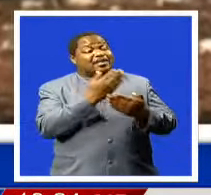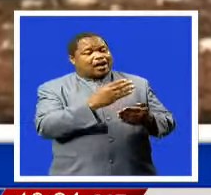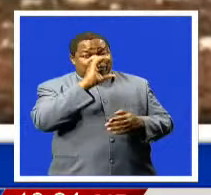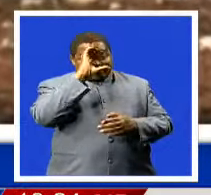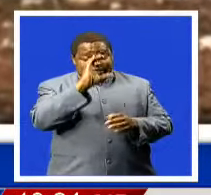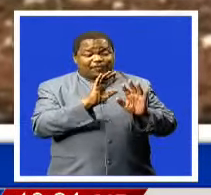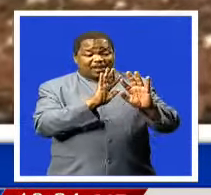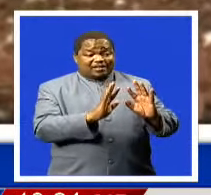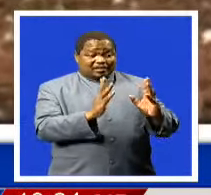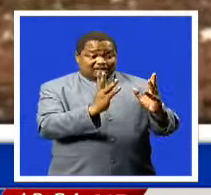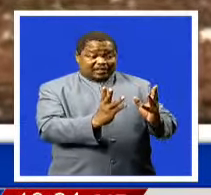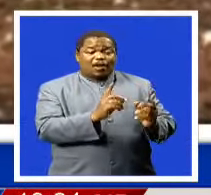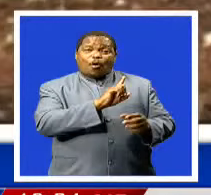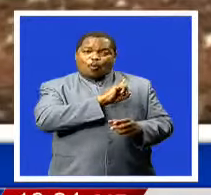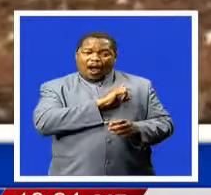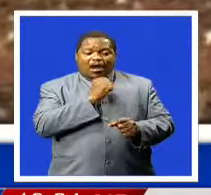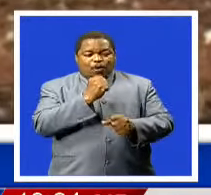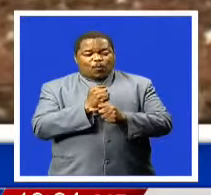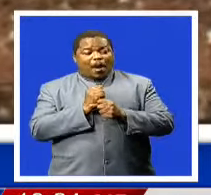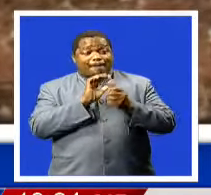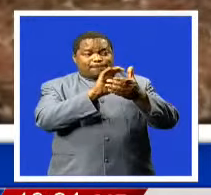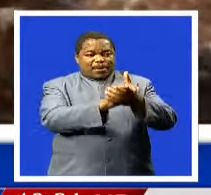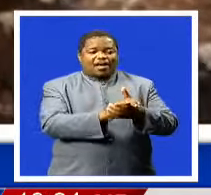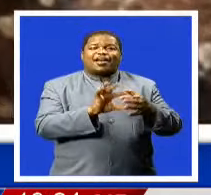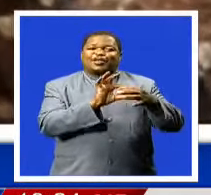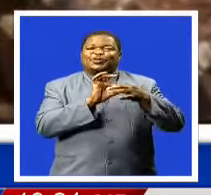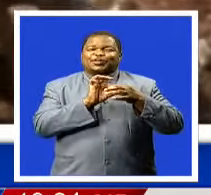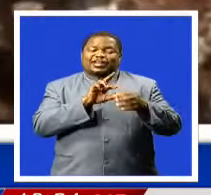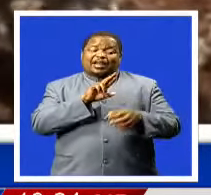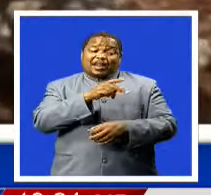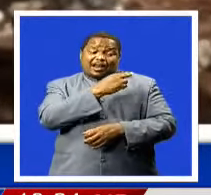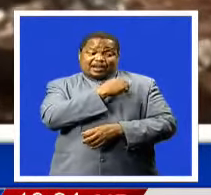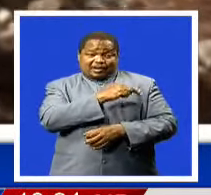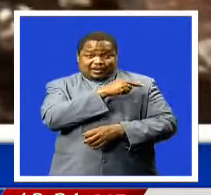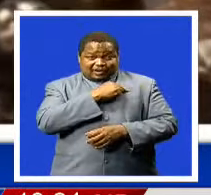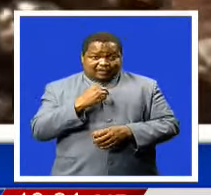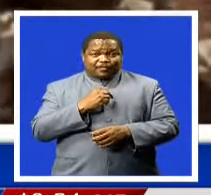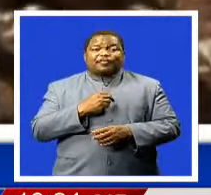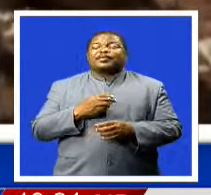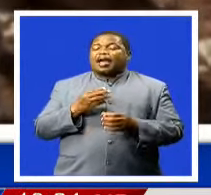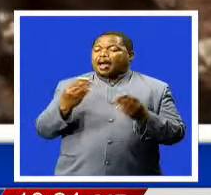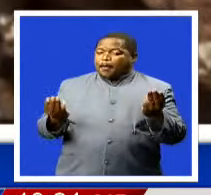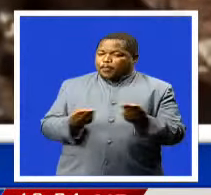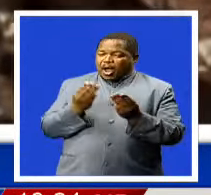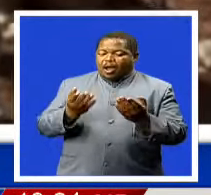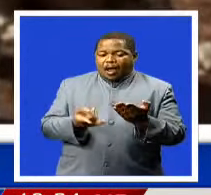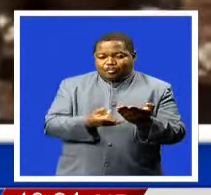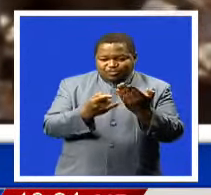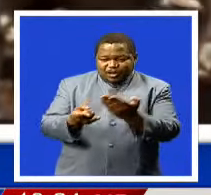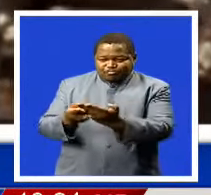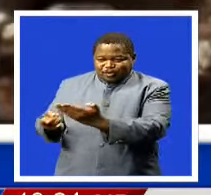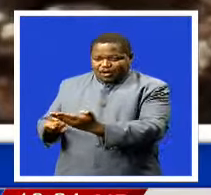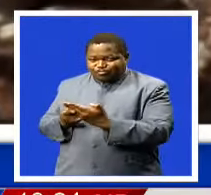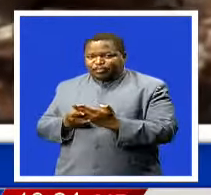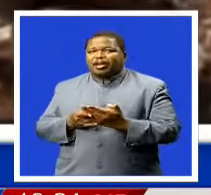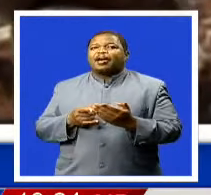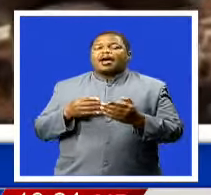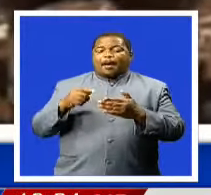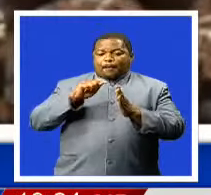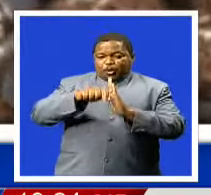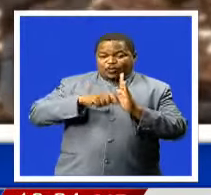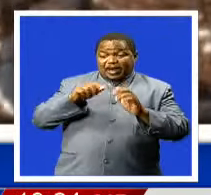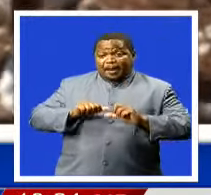lokuthi ayibe ngileqinisekako abantu labasemangweni babe nekudla lokwenele kuze batokhona nabo kutiphilisa. Uma ke lamalunga